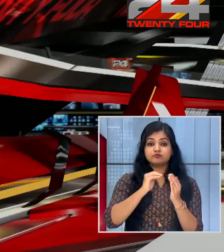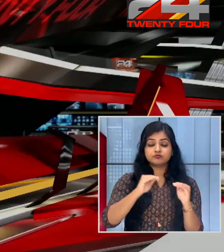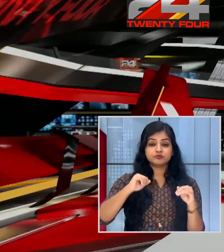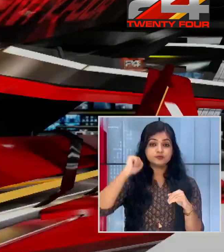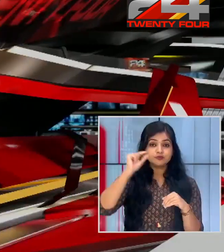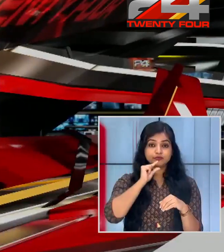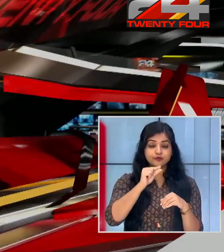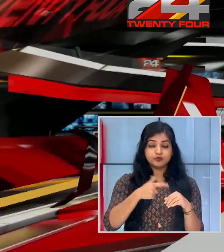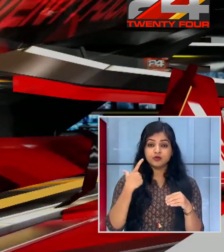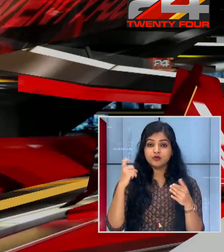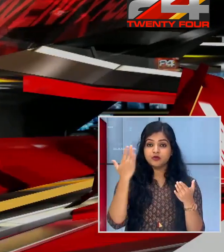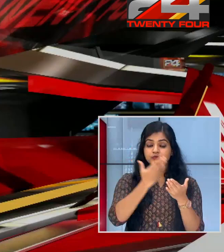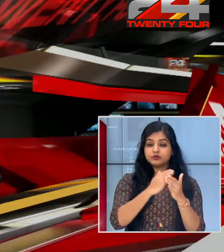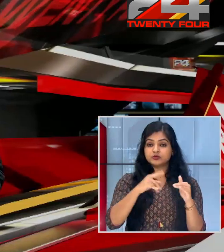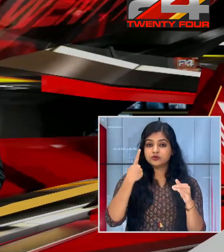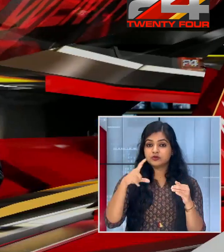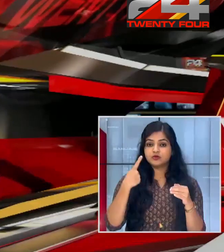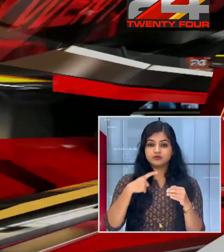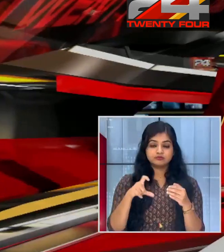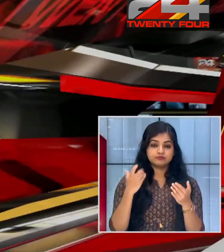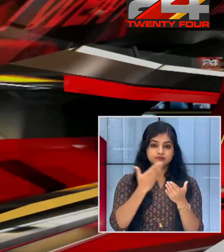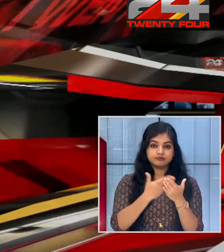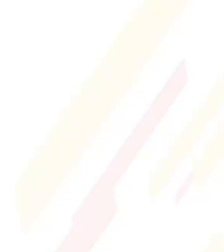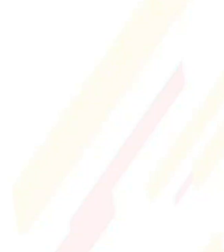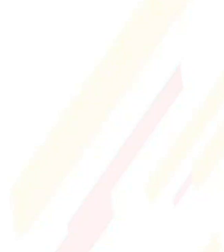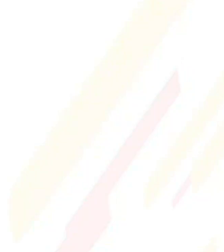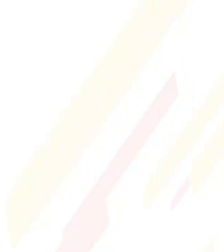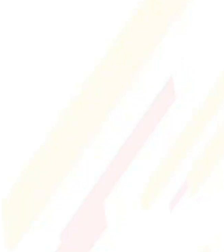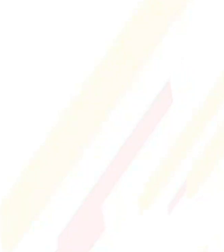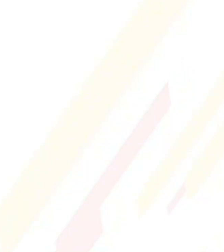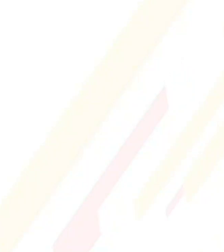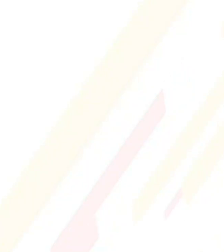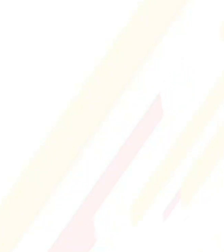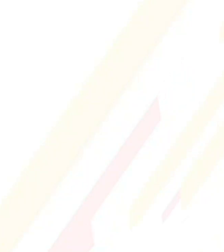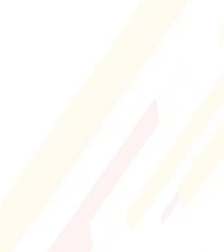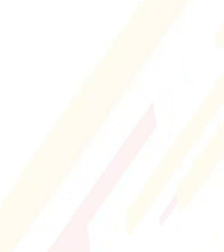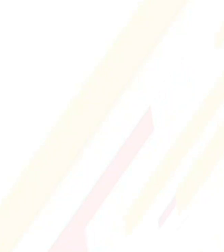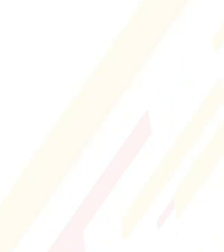അതിലേതായാലും പരാതി ബാലാവകാശ കമ്മീഷൻ ഉൾപ്പെടെ നൽകിയിട്ടുണ്ട് എം എസ് എഫ്.